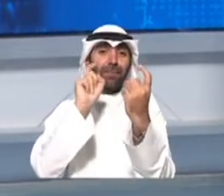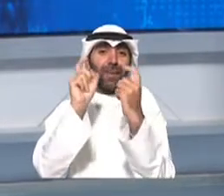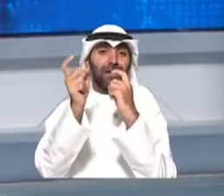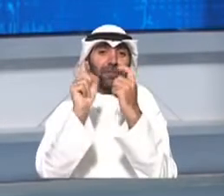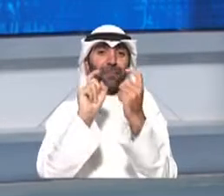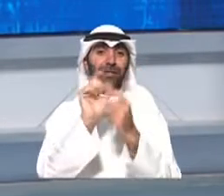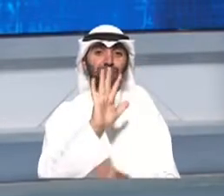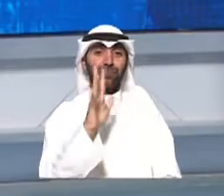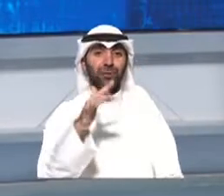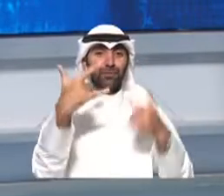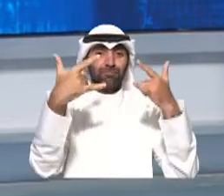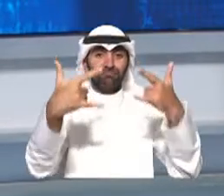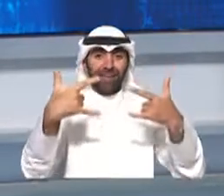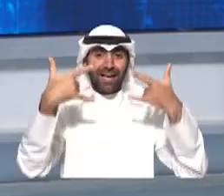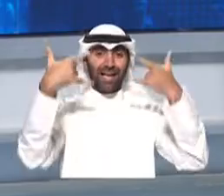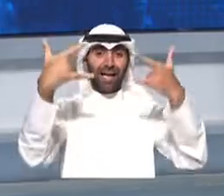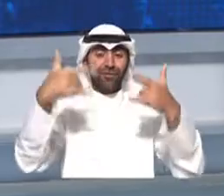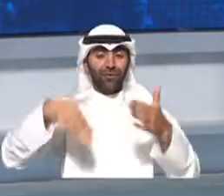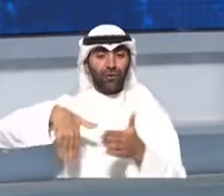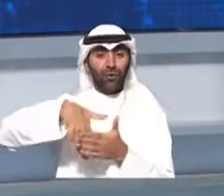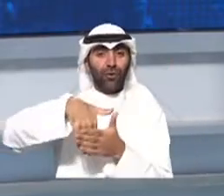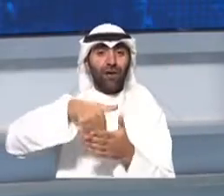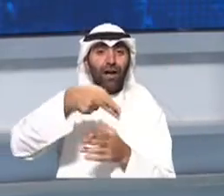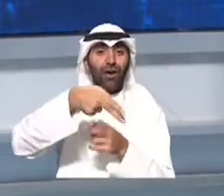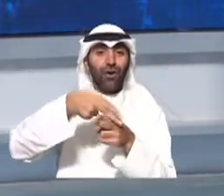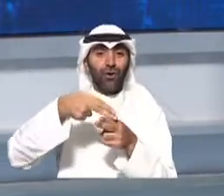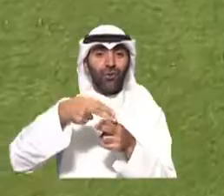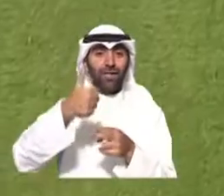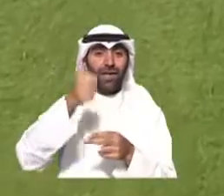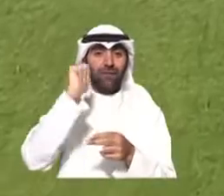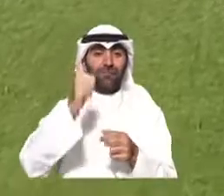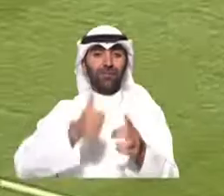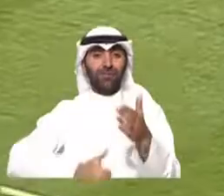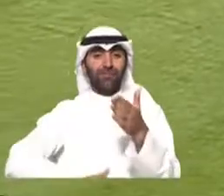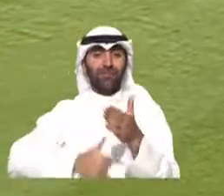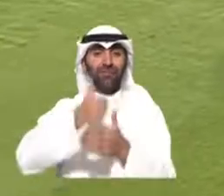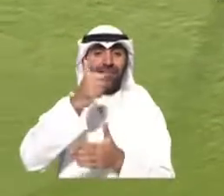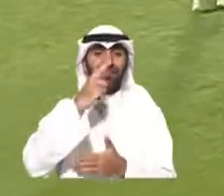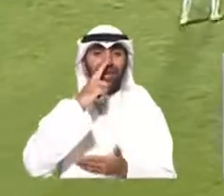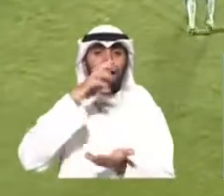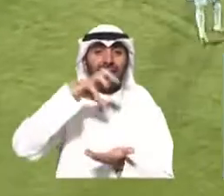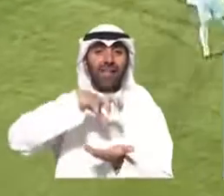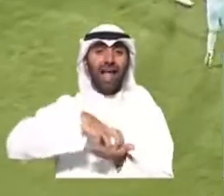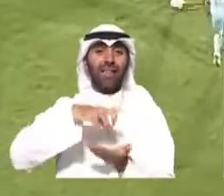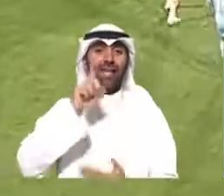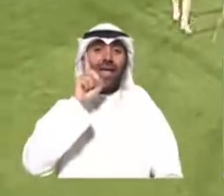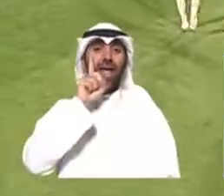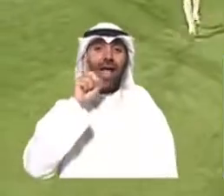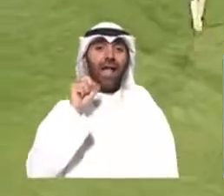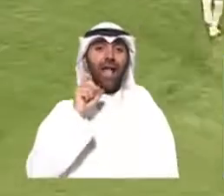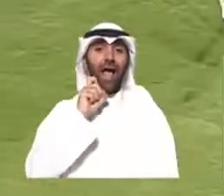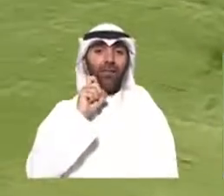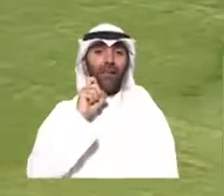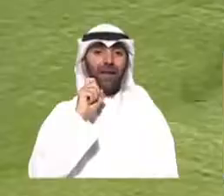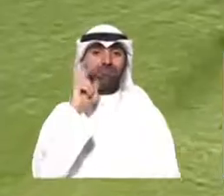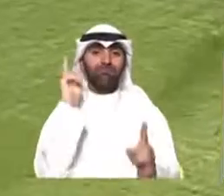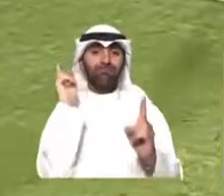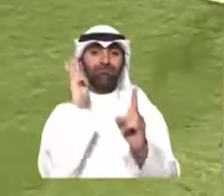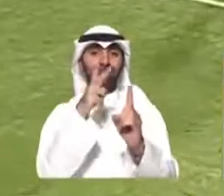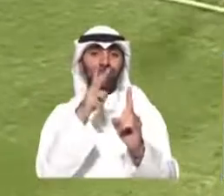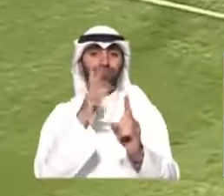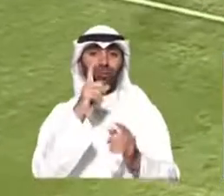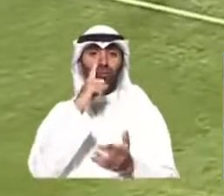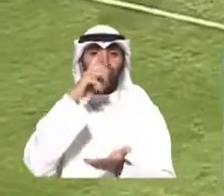سويدان هدف في مرمى، وجاء هدف السالمية الوحيد عن طريق الإسباني أنطونيو مارتينيز. بهذا الفوز احتل كاظمة المركز